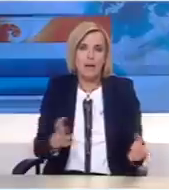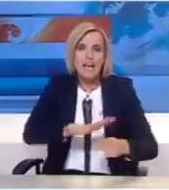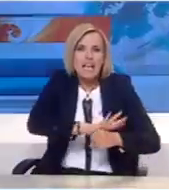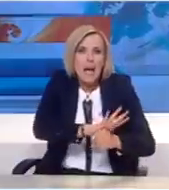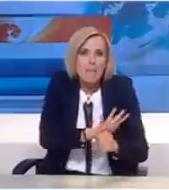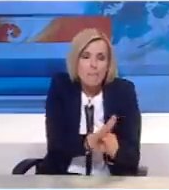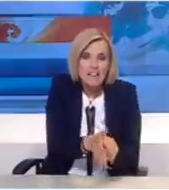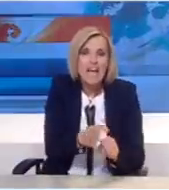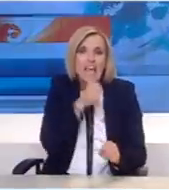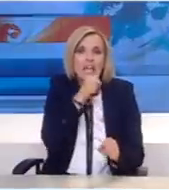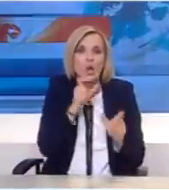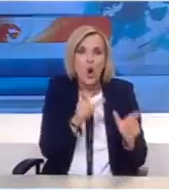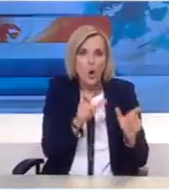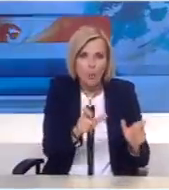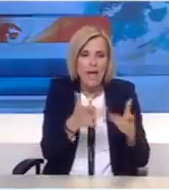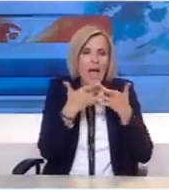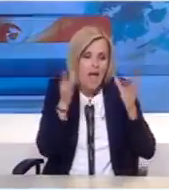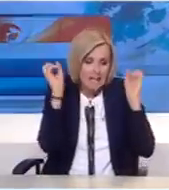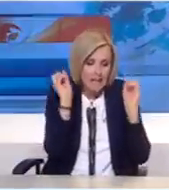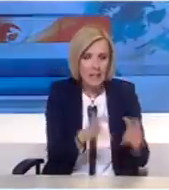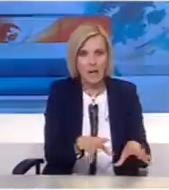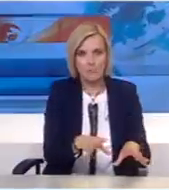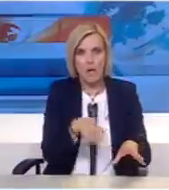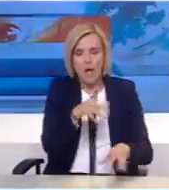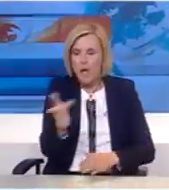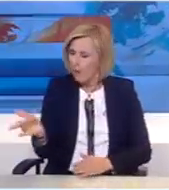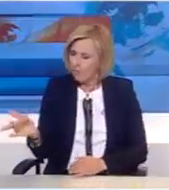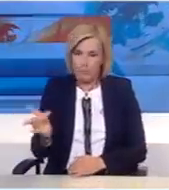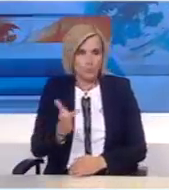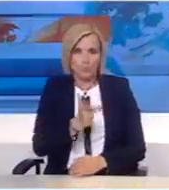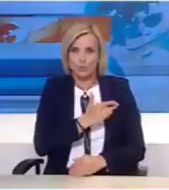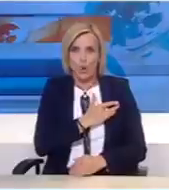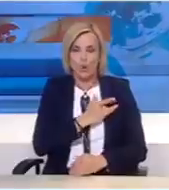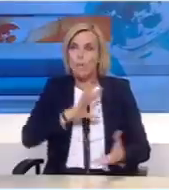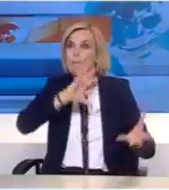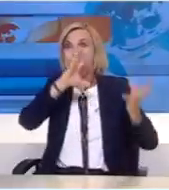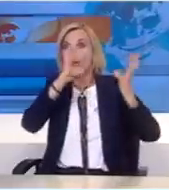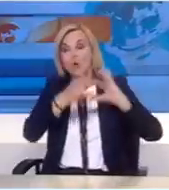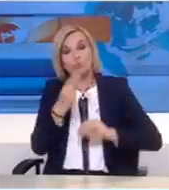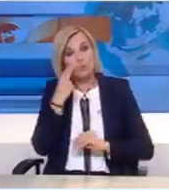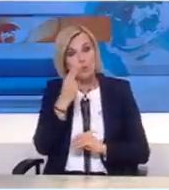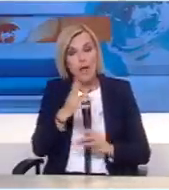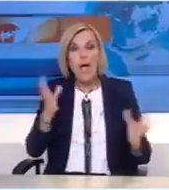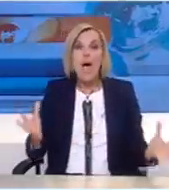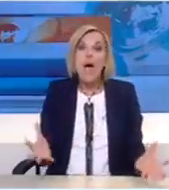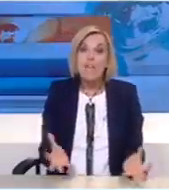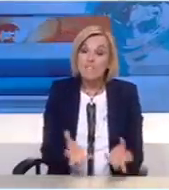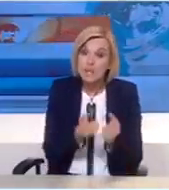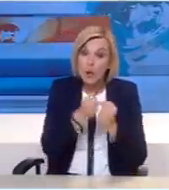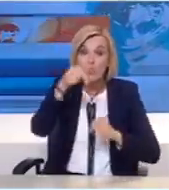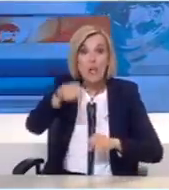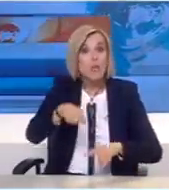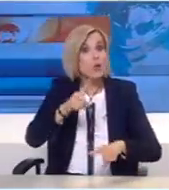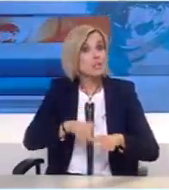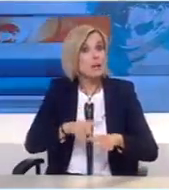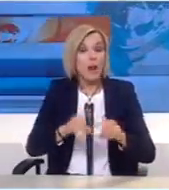τέτοια πτώματα, τέτοιους νεκρούς. Είναι τραγικά αυτά που ζούμε σαν παγκόσμια κοινότητα. Ευτυχώς δεν τα έχουμε ζήσει στην Ελλάδα σε